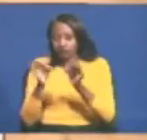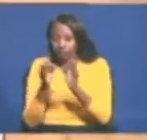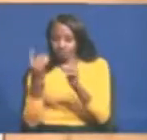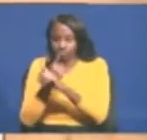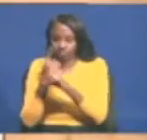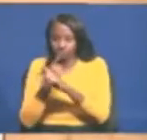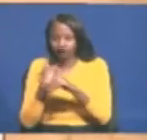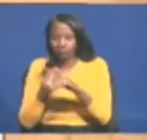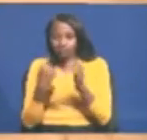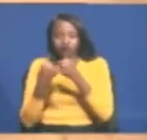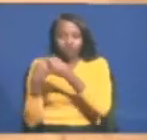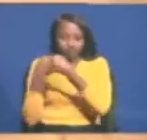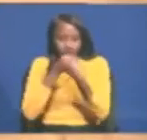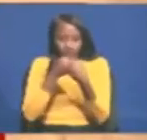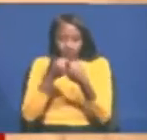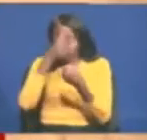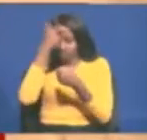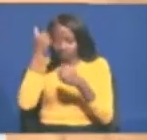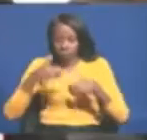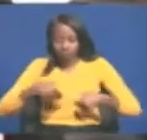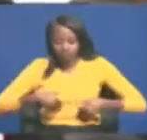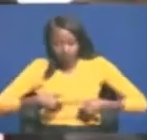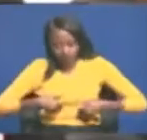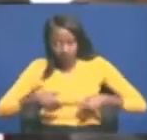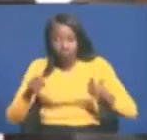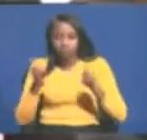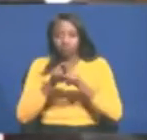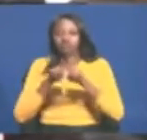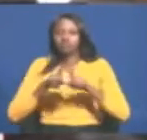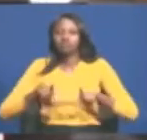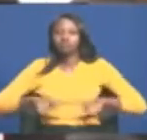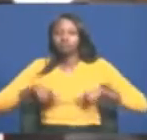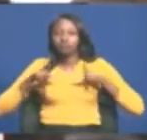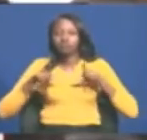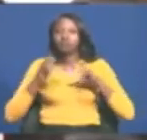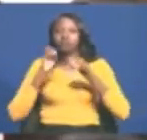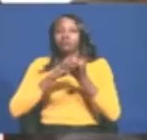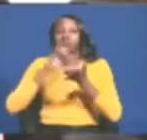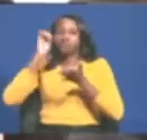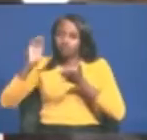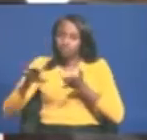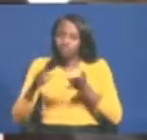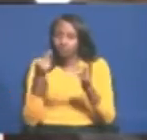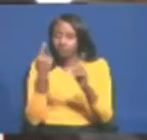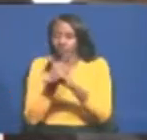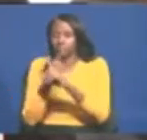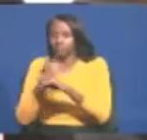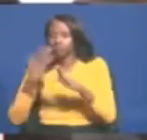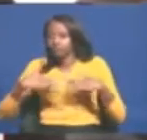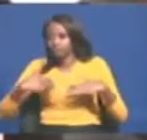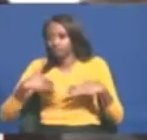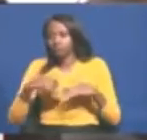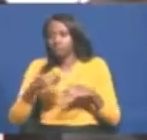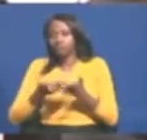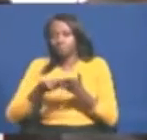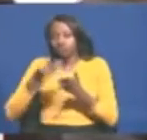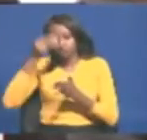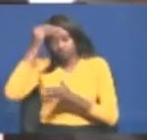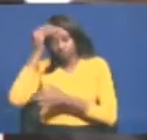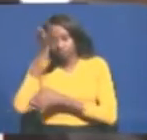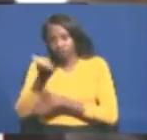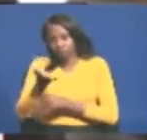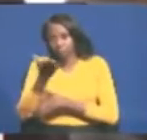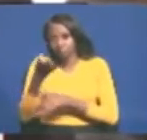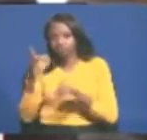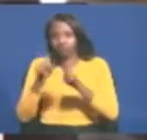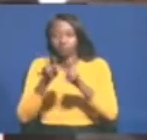njaa kutokana na hali ya ukame na gharama ya juu ya maisha. Tunaanza kuita wale wote wamezomea hapa, watoto wetu wale wameajiriwa Nairobi na kule